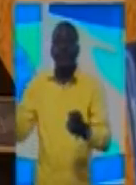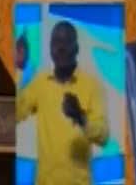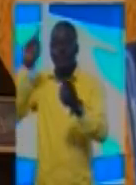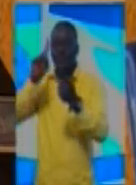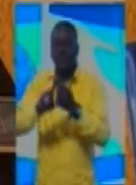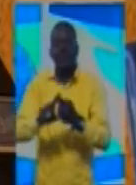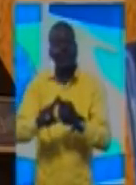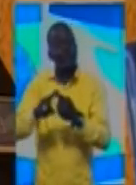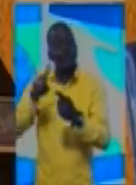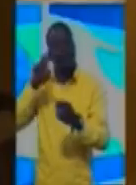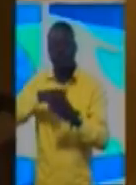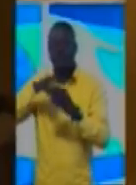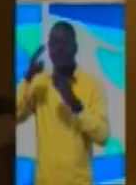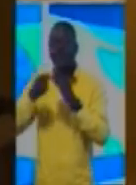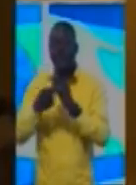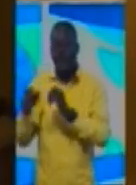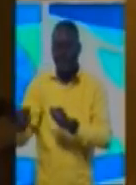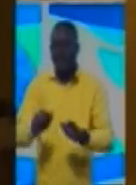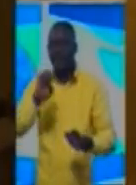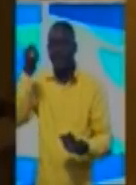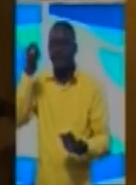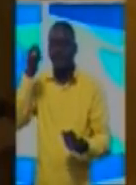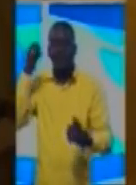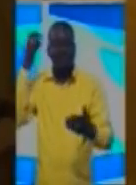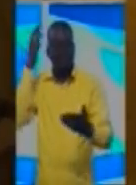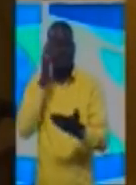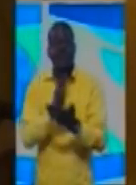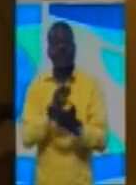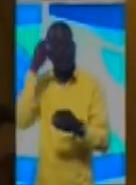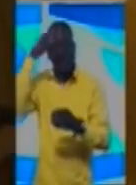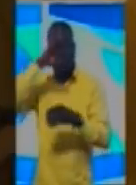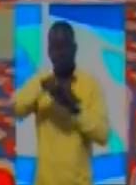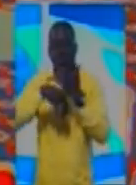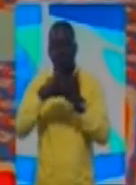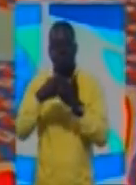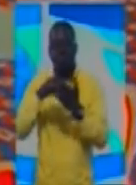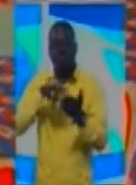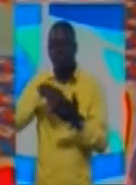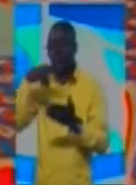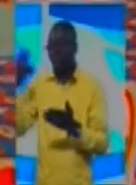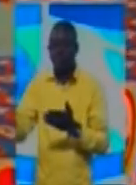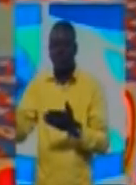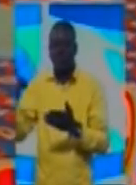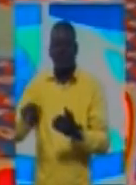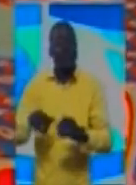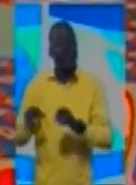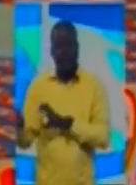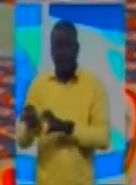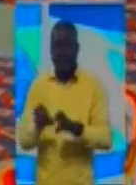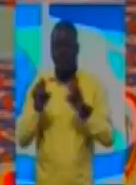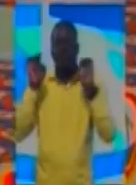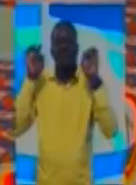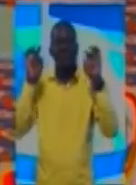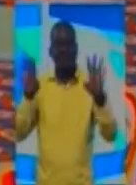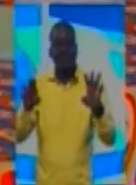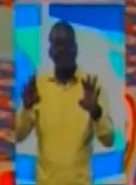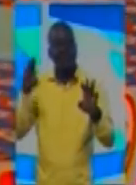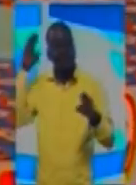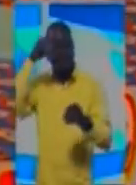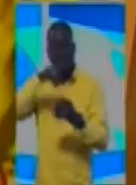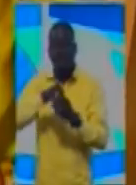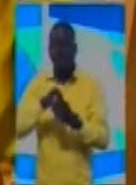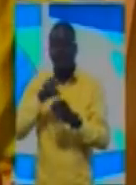la régularité des actes. Tentative de blocage et de déstabilisation du parti, les faits sont suffisamment graves aux yeux de l'ex-parti au